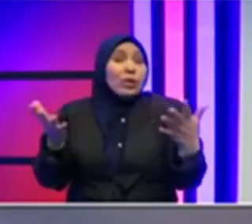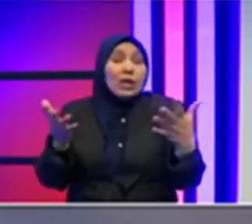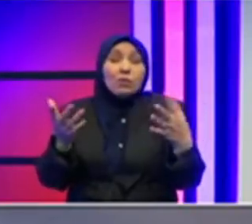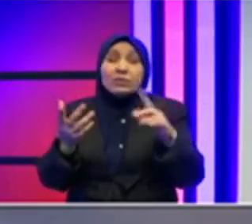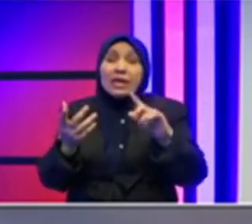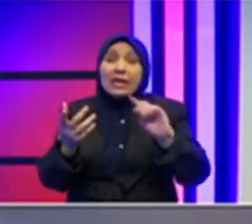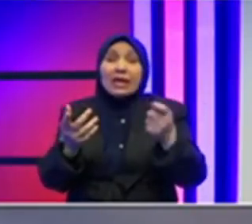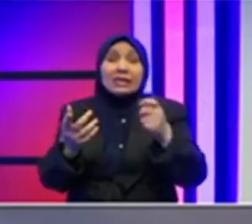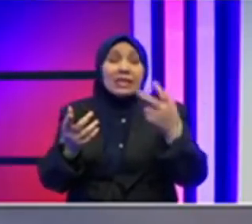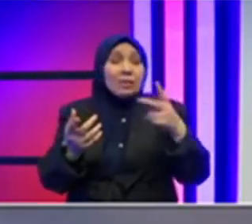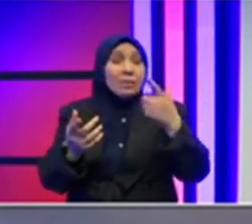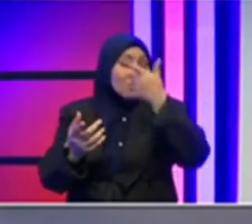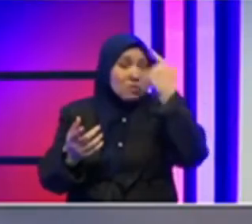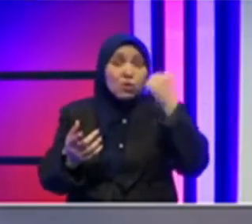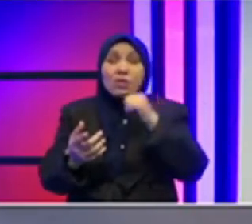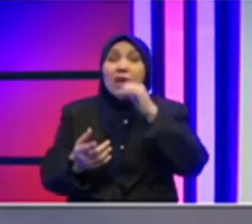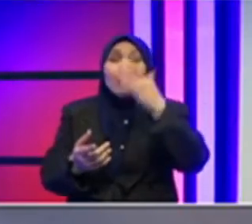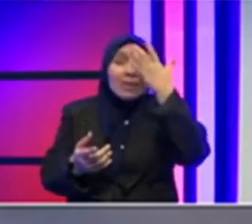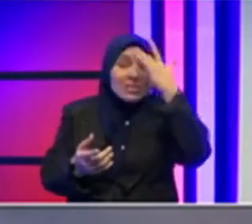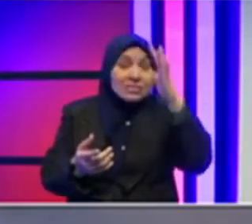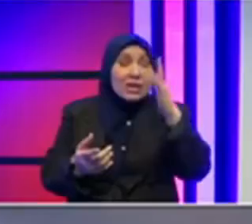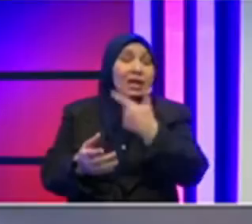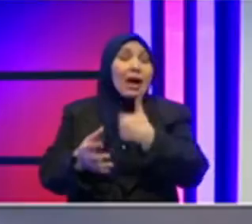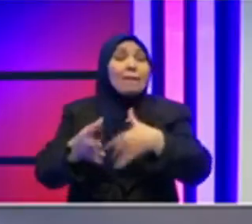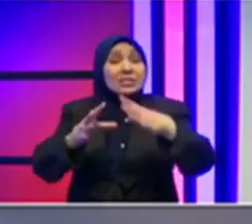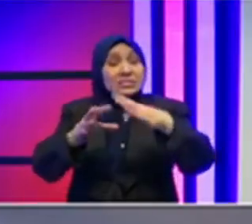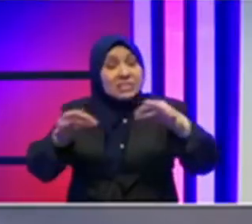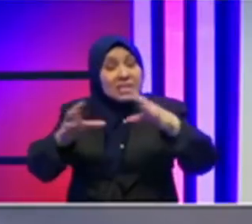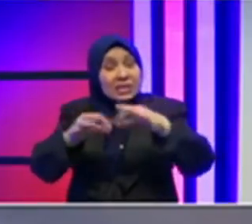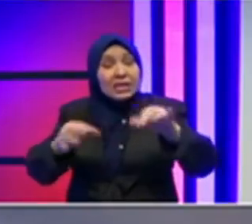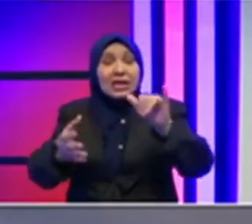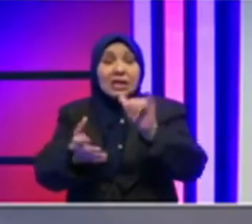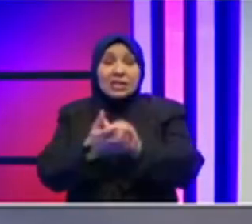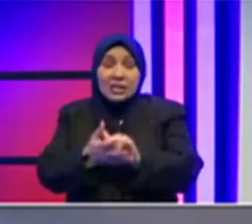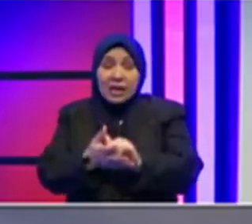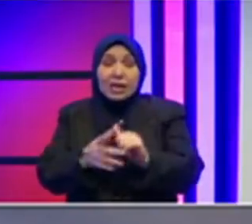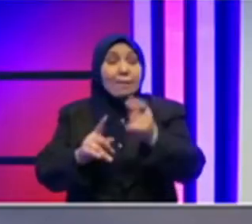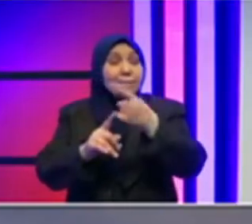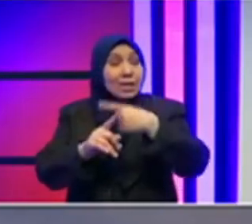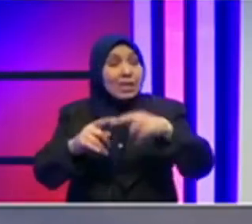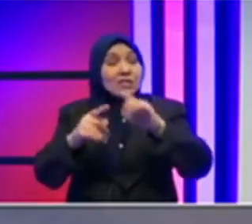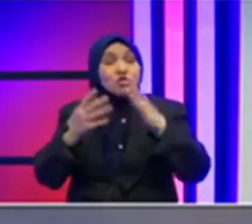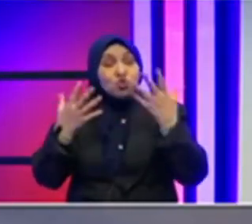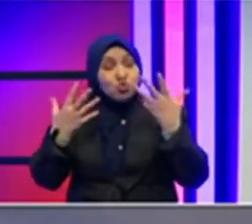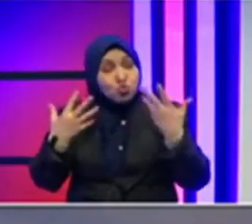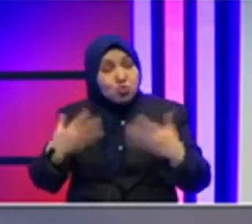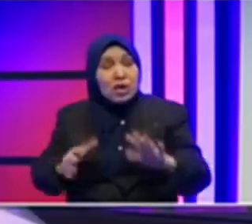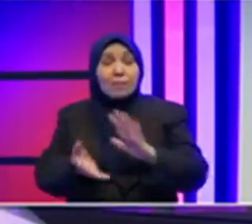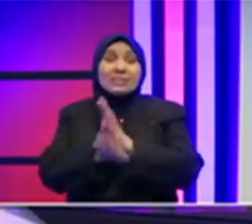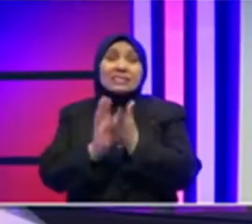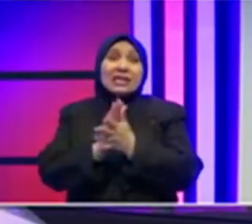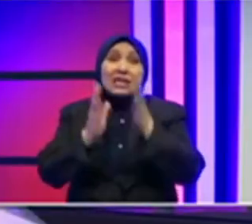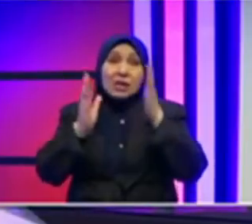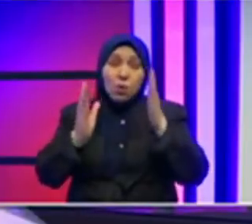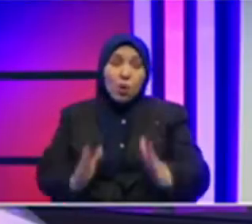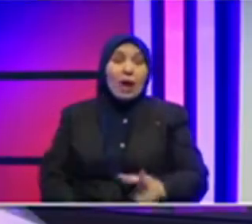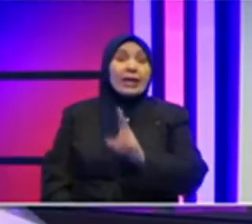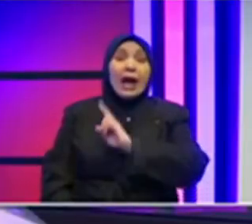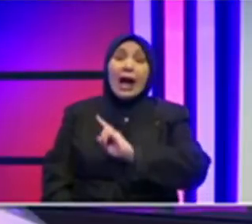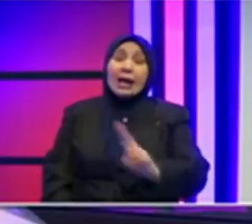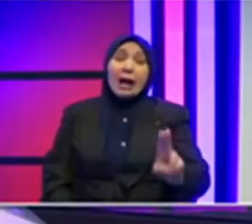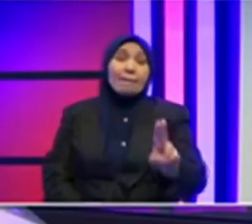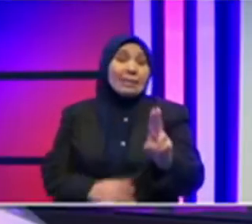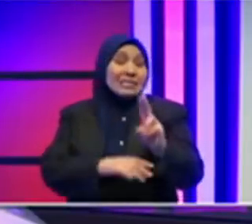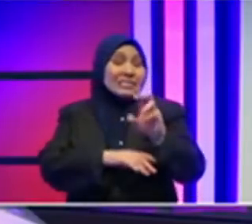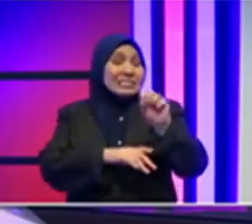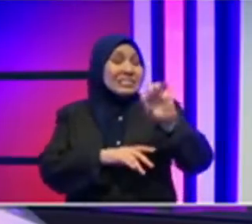Pasal tak bijak lah tu kan. Nak menceritakan bahawa bila sudah menjadi orang yang agama CPCP ini,